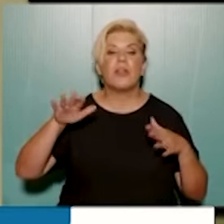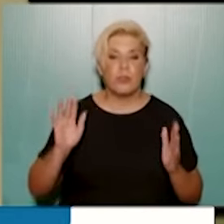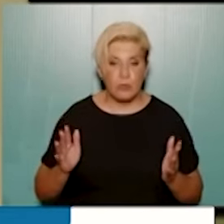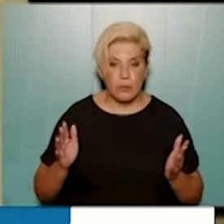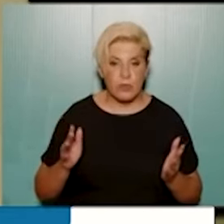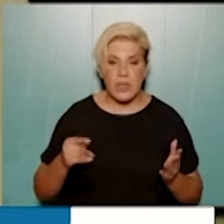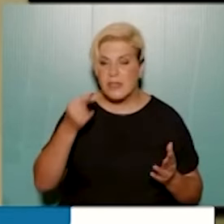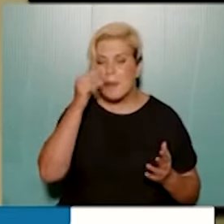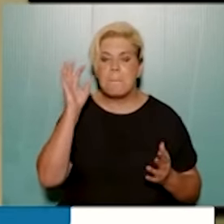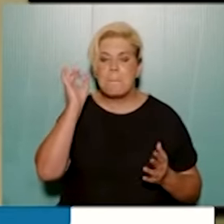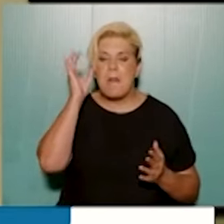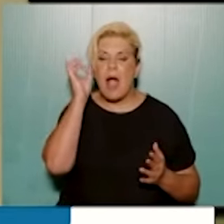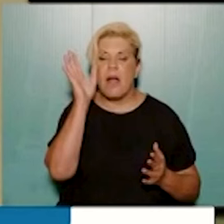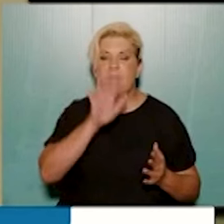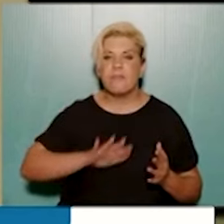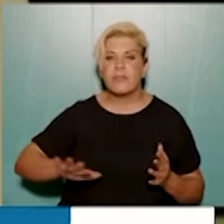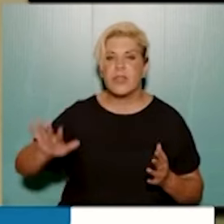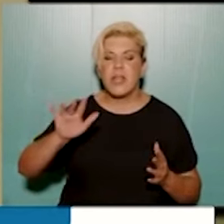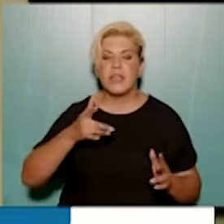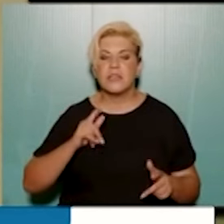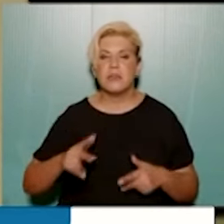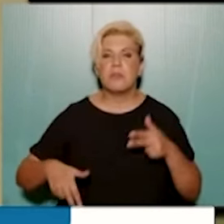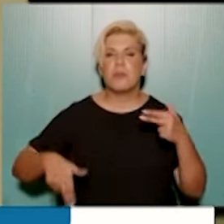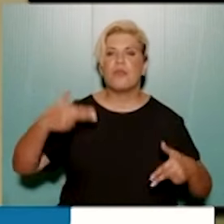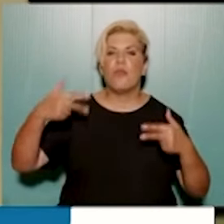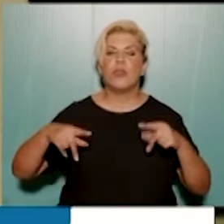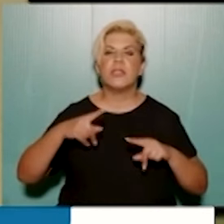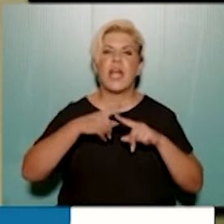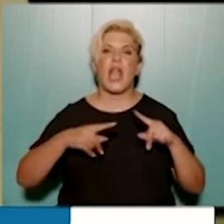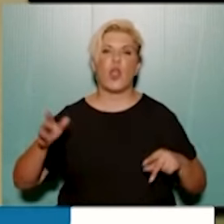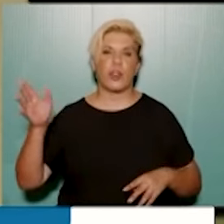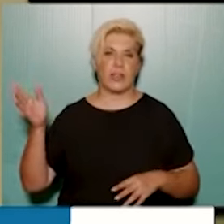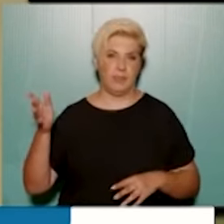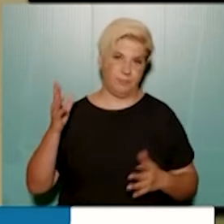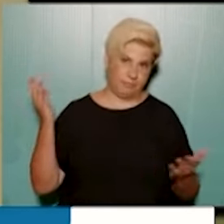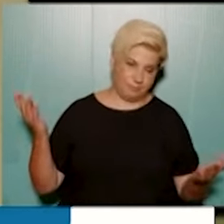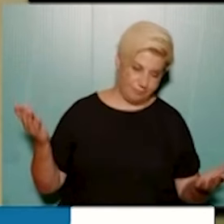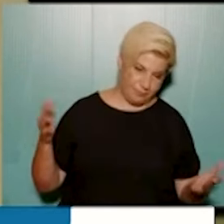και τις μαφίες να μετατρέπουν σε Τέξας με πυροβολισμούς τις παραλίες μας.